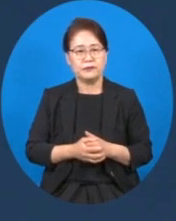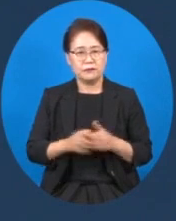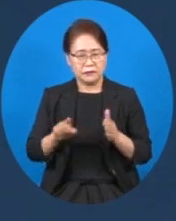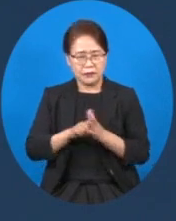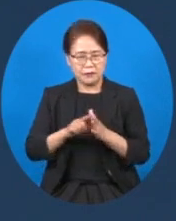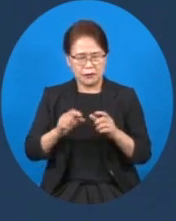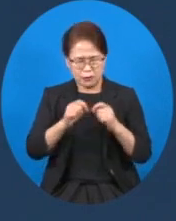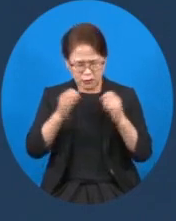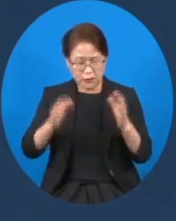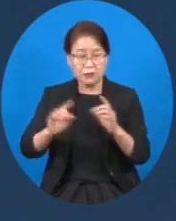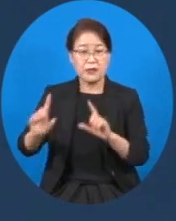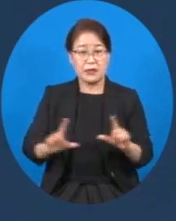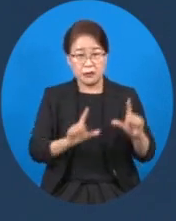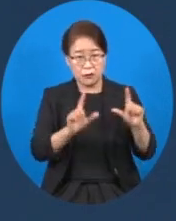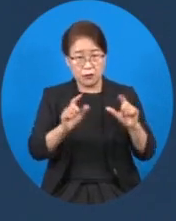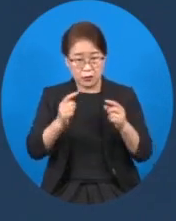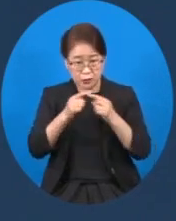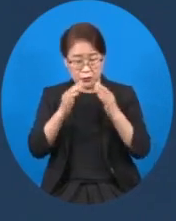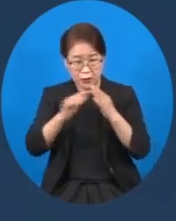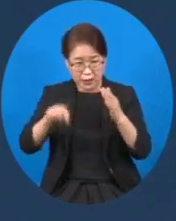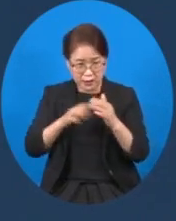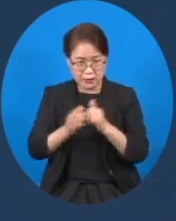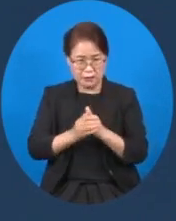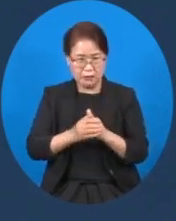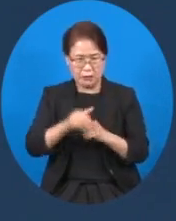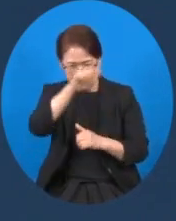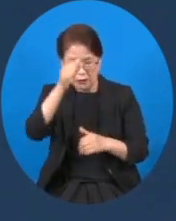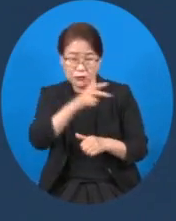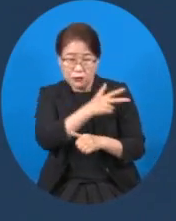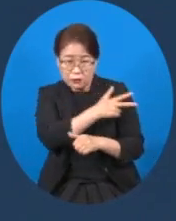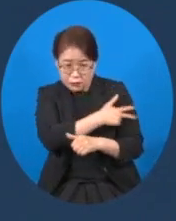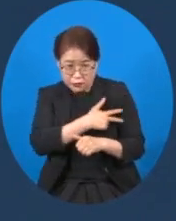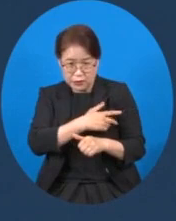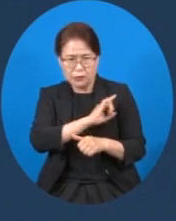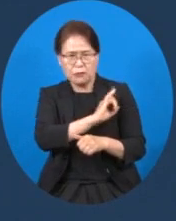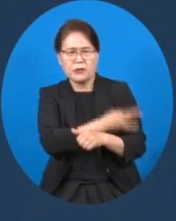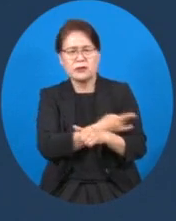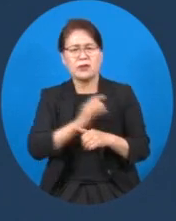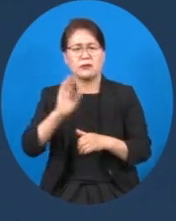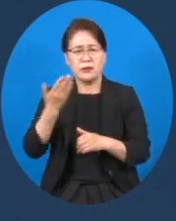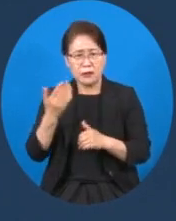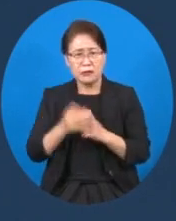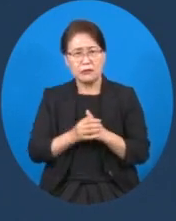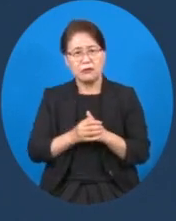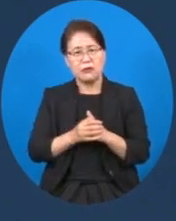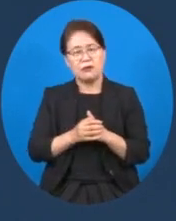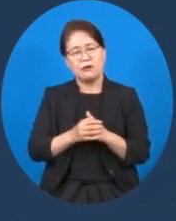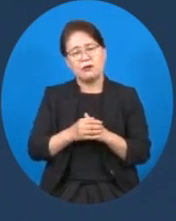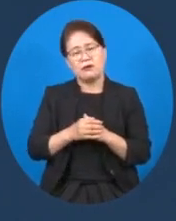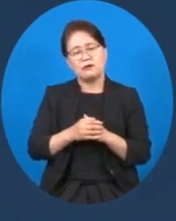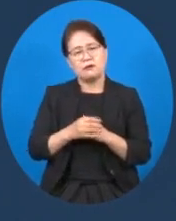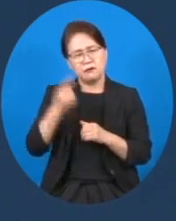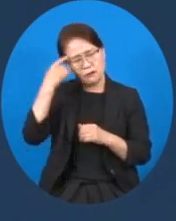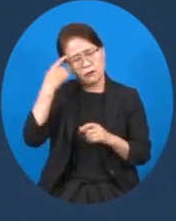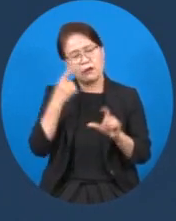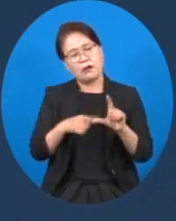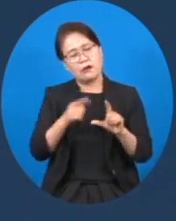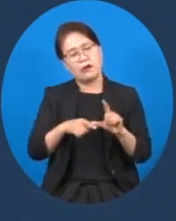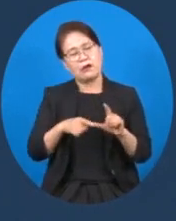신앙생활을 오래 했고 교회에서 직분을 가지고 있다고 할지라도 내가 아무것도 하지 않고 그냥 그대로 있게